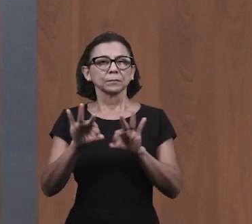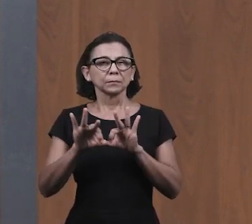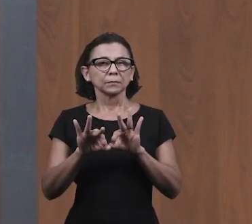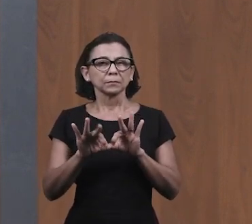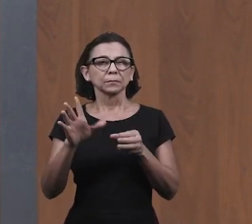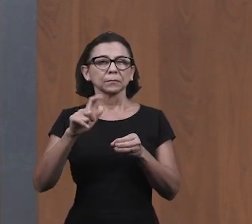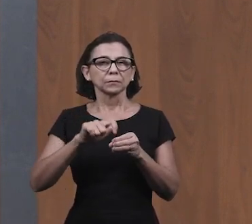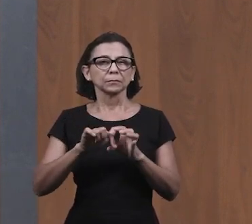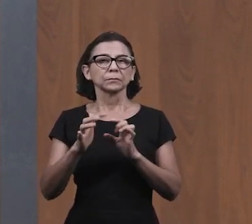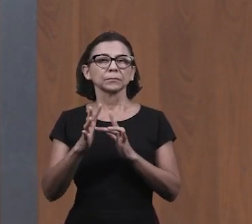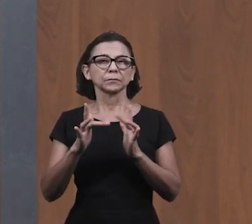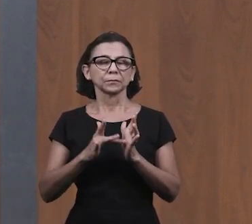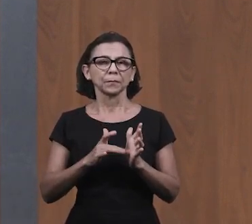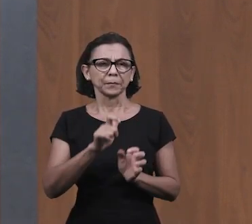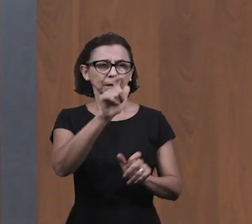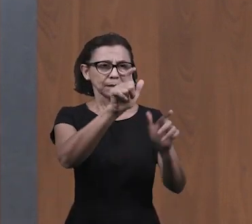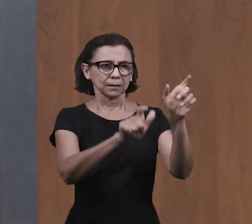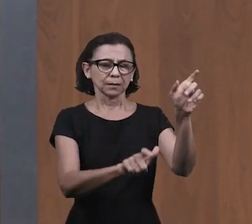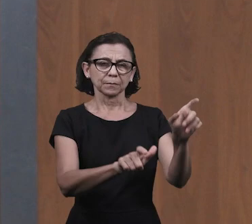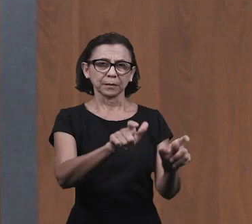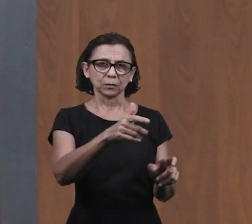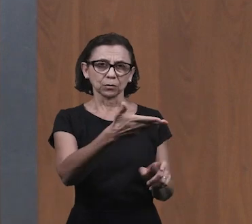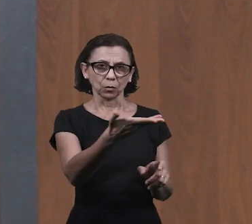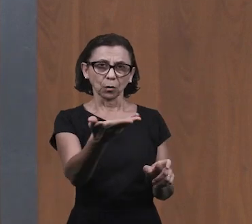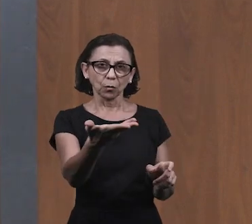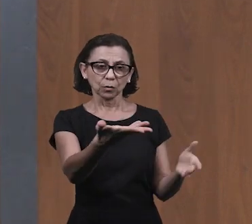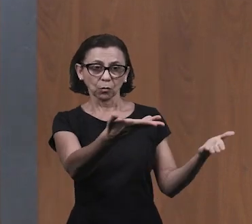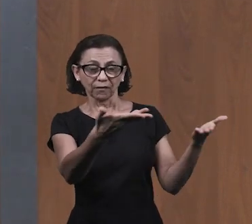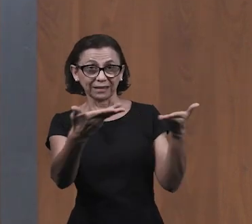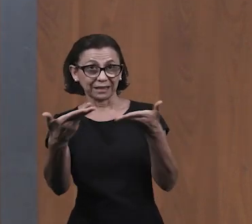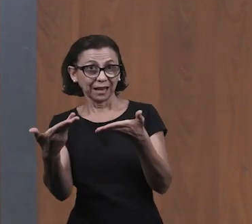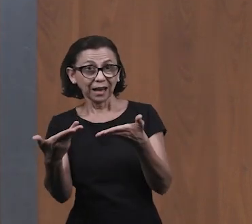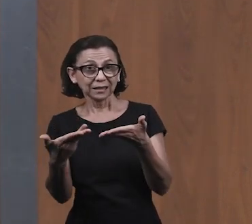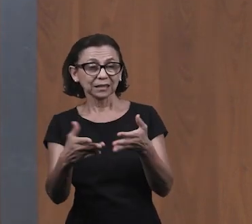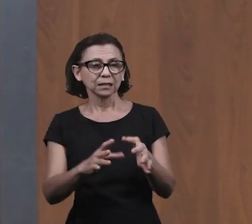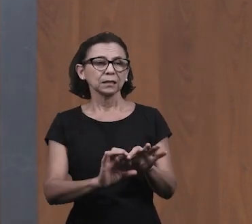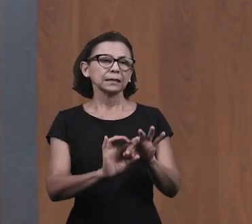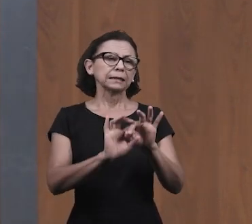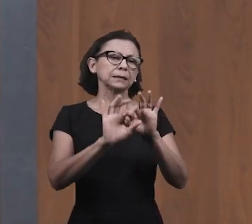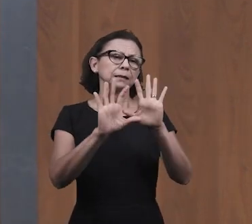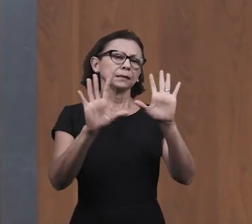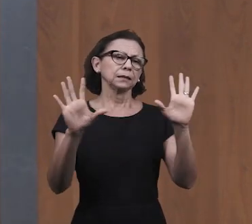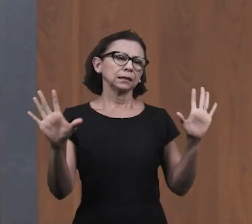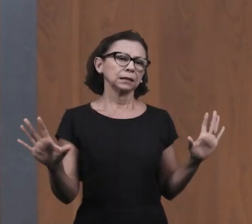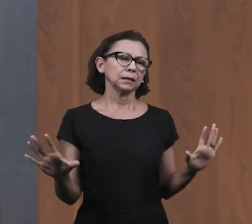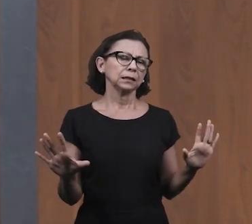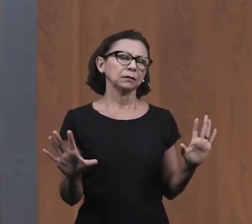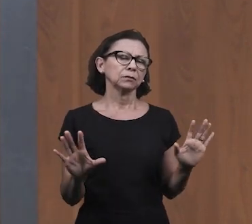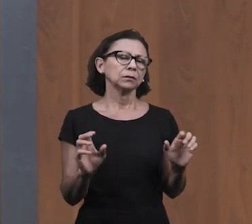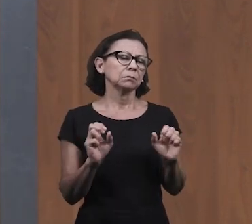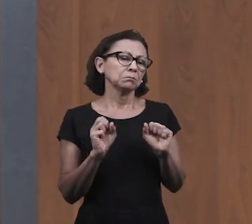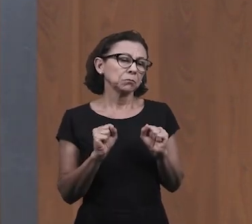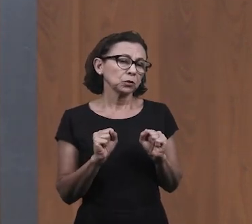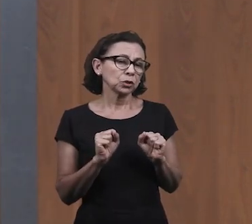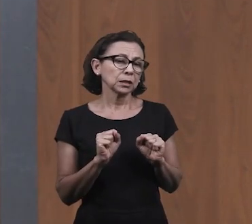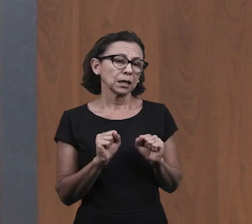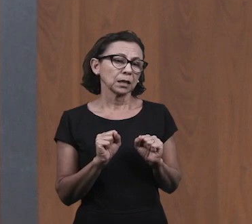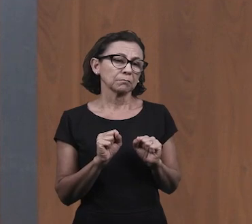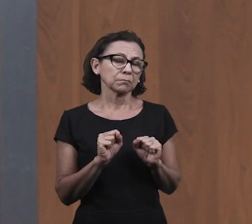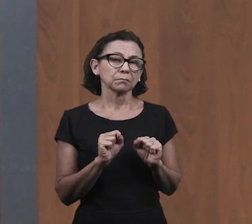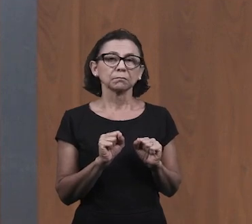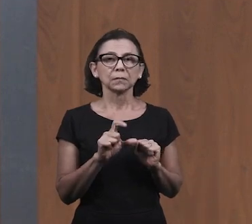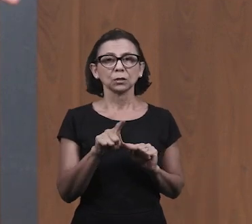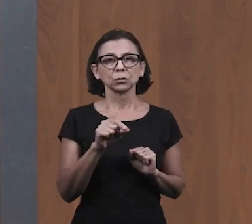du Seigneur Jésus. Les invités ont eu le libre arbitre, c'est-à-dire ils